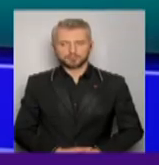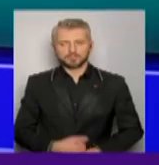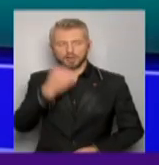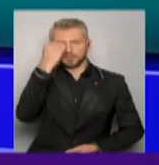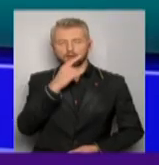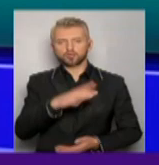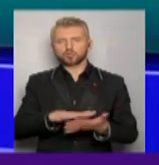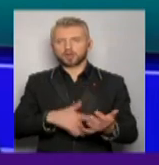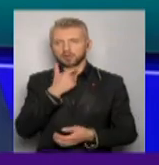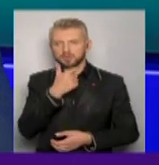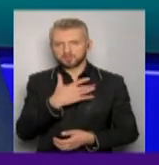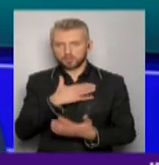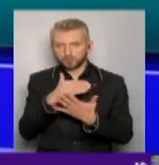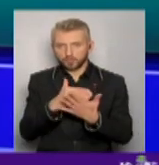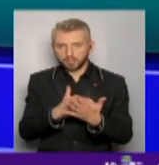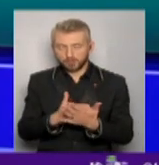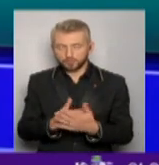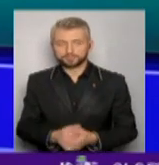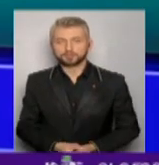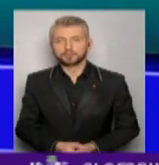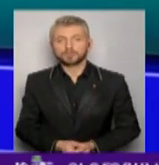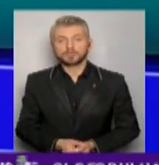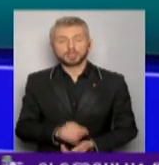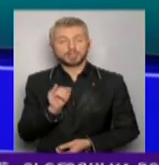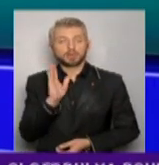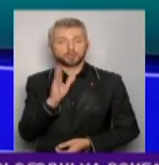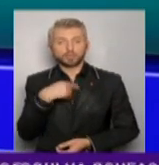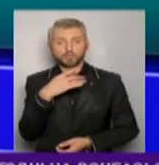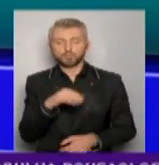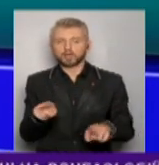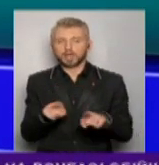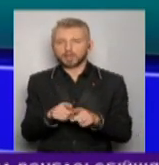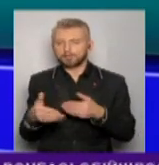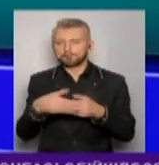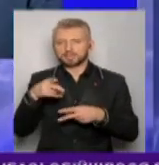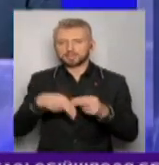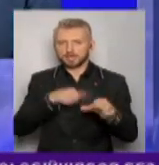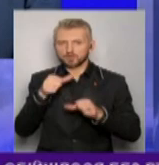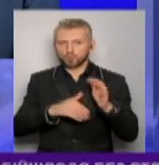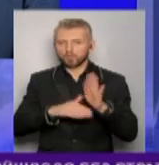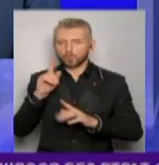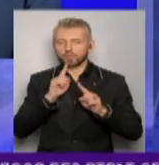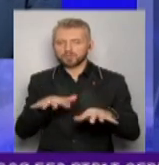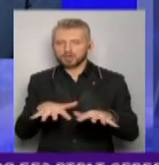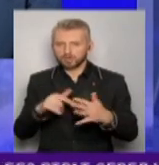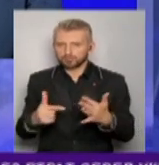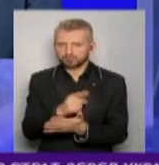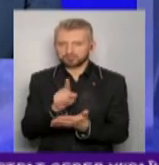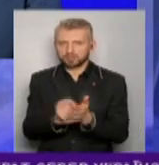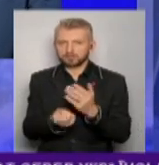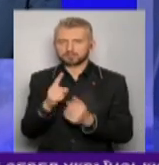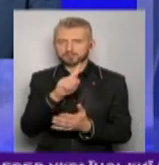Дякую, що не примикаєте. Це телеканал «Київ», програма «Київ Лайв» триває. І будемо говорити про таке. Отже, під кінець року у Верховній Раді вкотре має постати